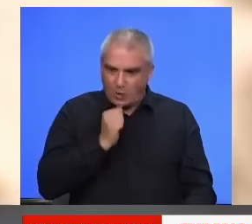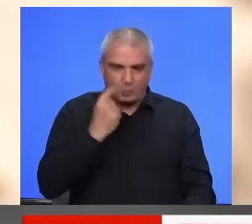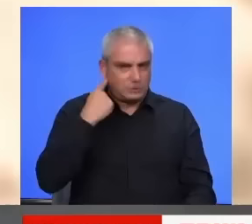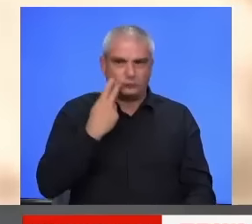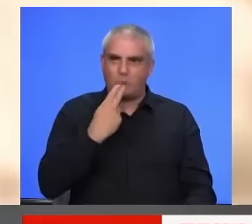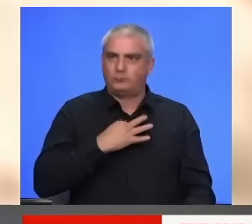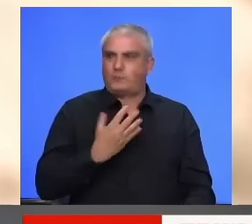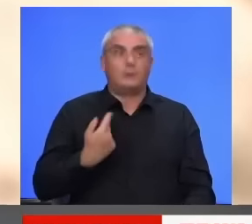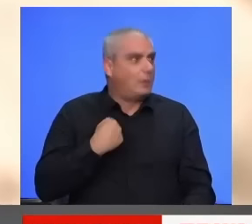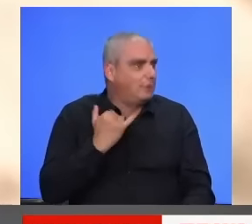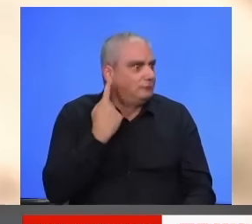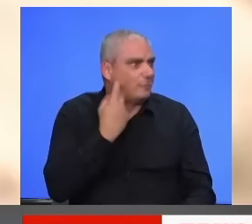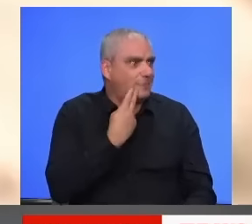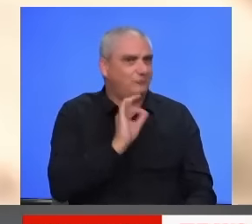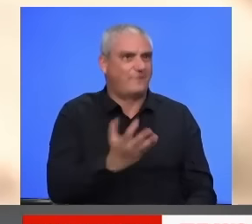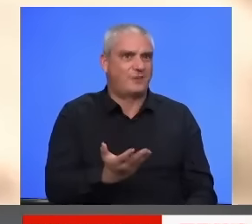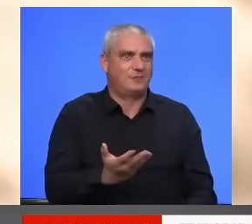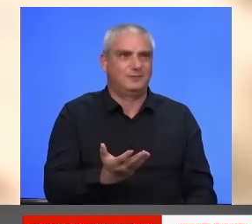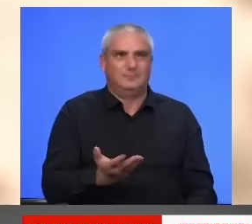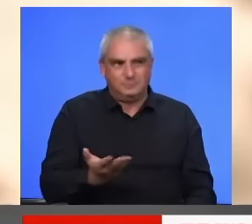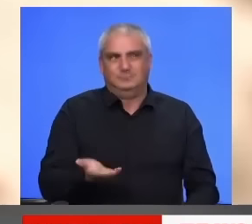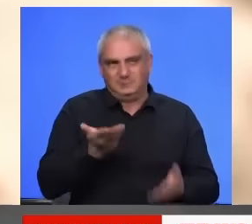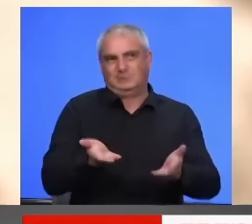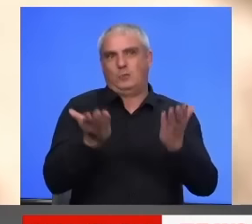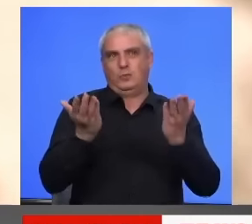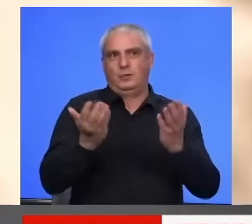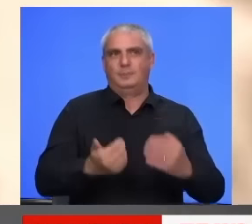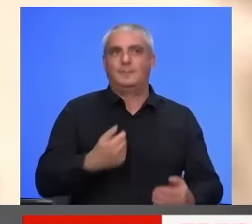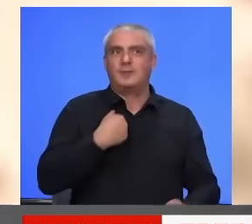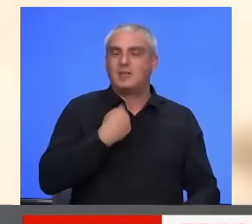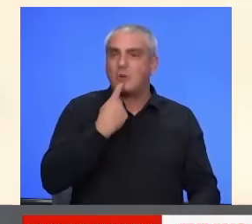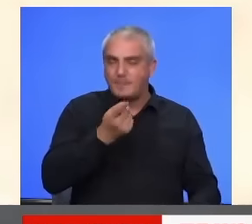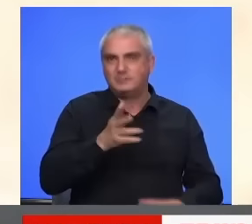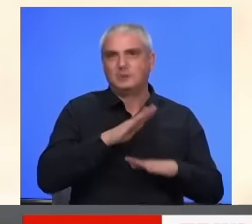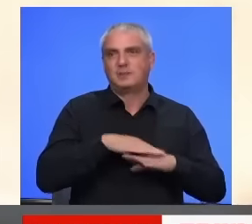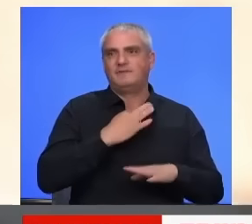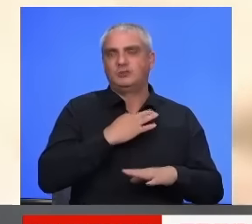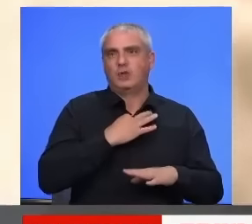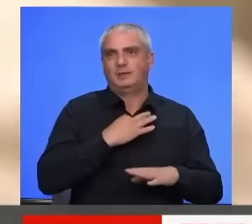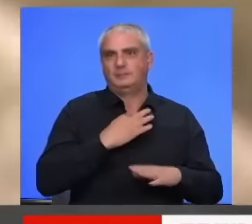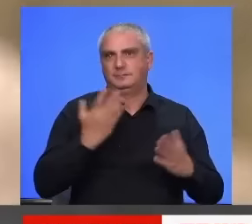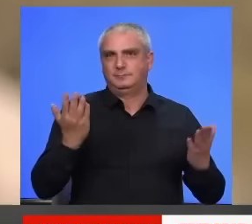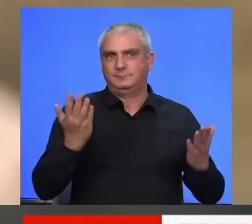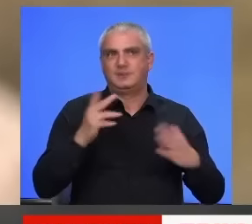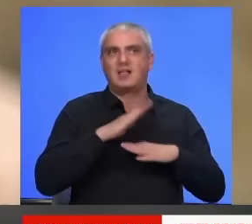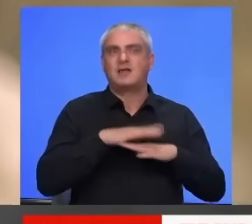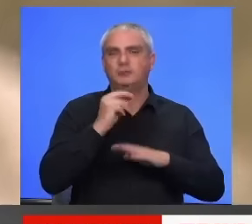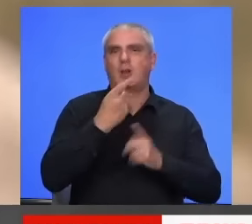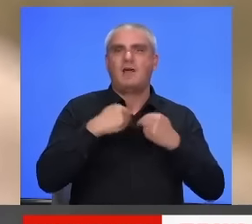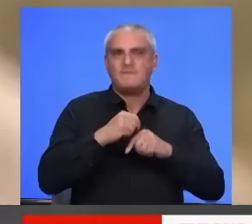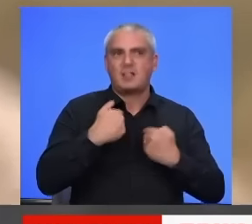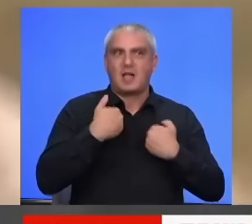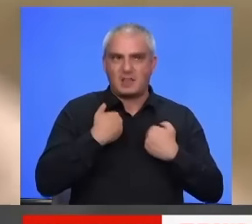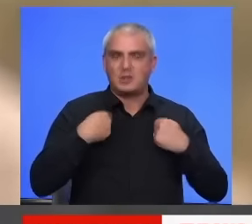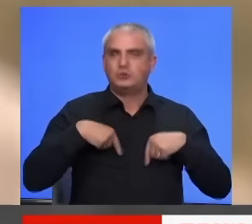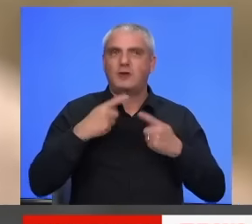לשמוע את התשובות. אני שומע את התשובות. אז זהו. תגיד. אני אומר לך שזה התפקיד שלי, זה התפקיד של הוועדה, אני בתור שימוש ועדה